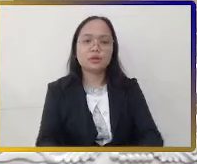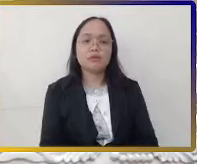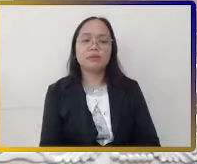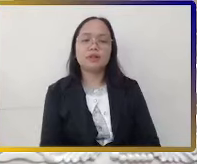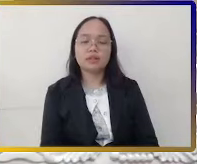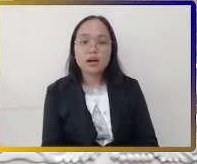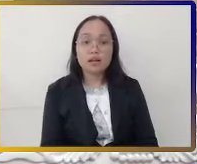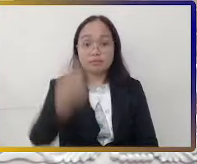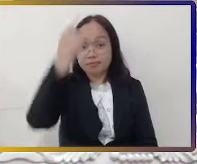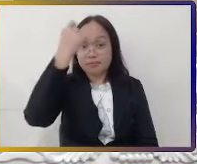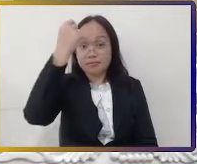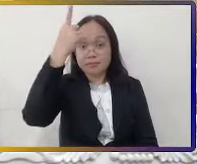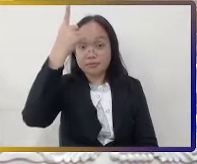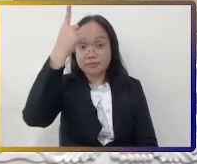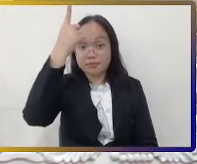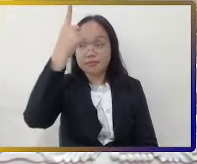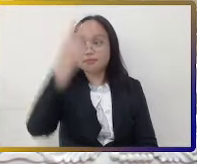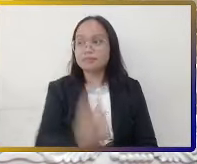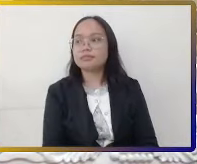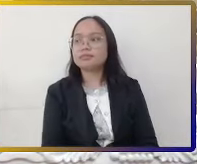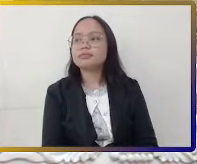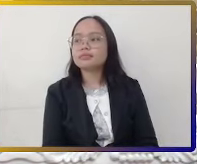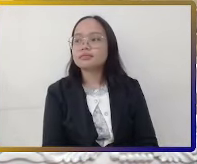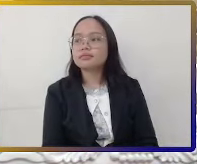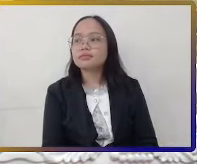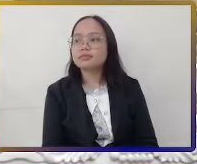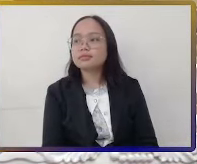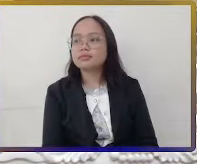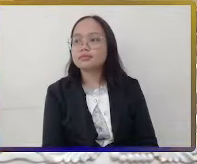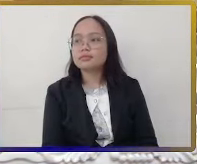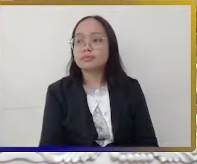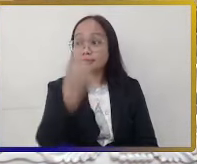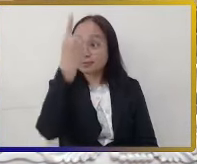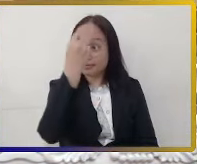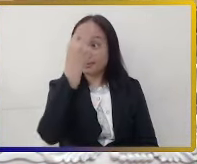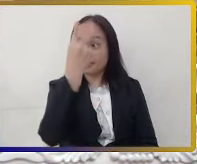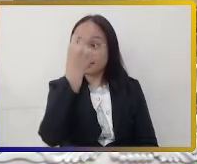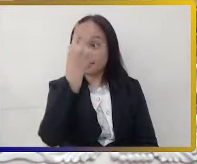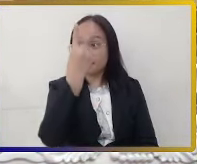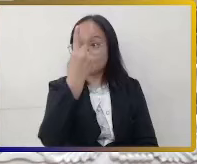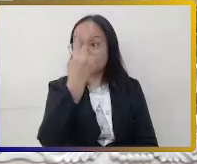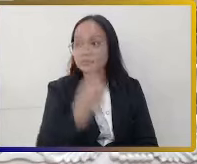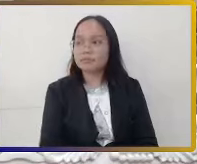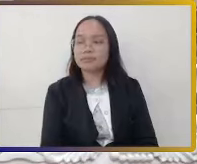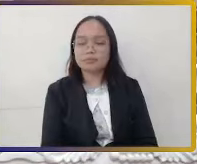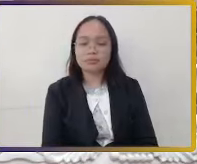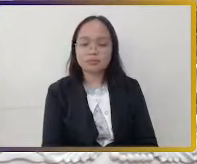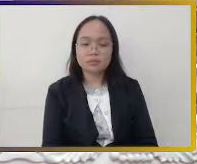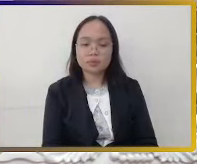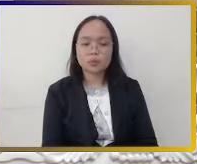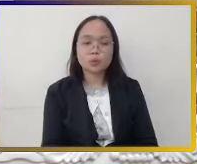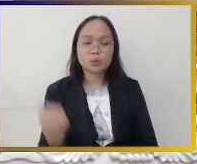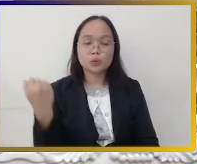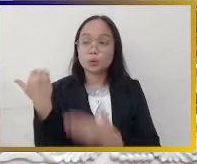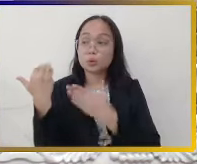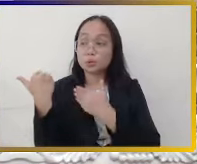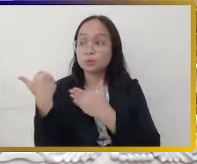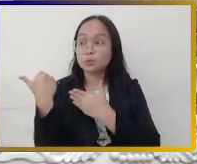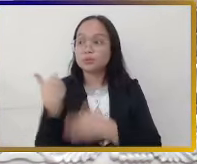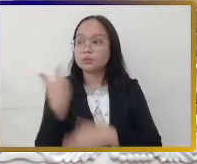lasts. Did you get na? Nakuha nyo na mga patid? Did you get it na? Alright. So I hope nakakaunawaan po tayo mga